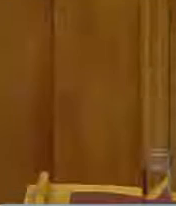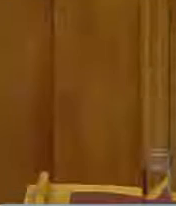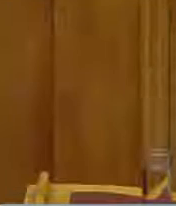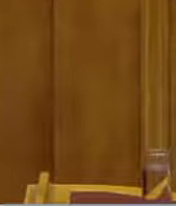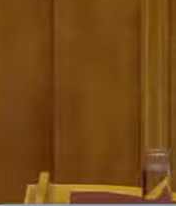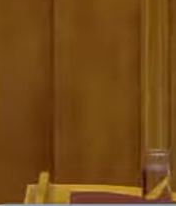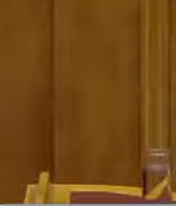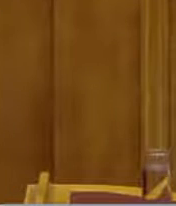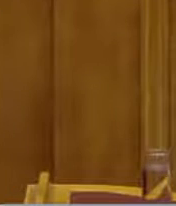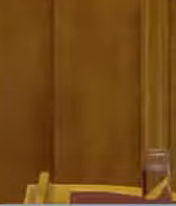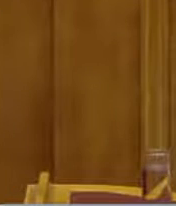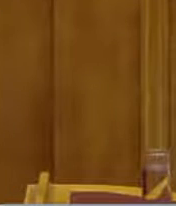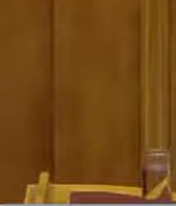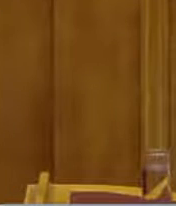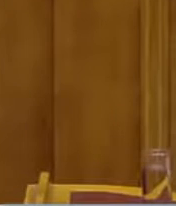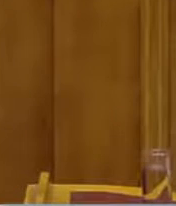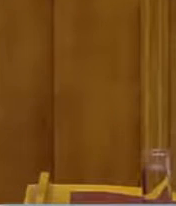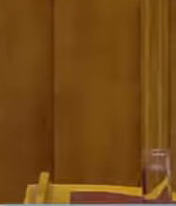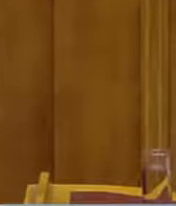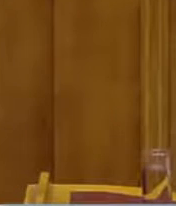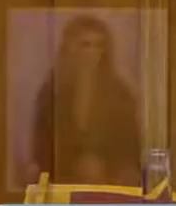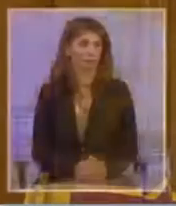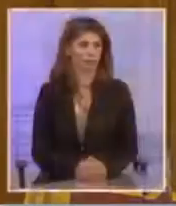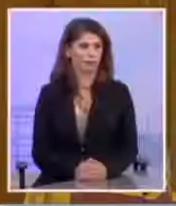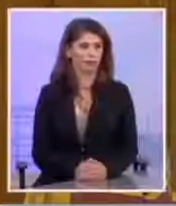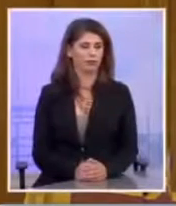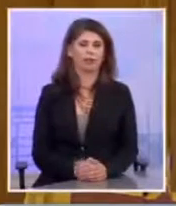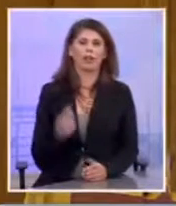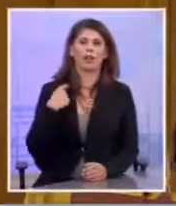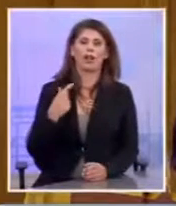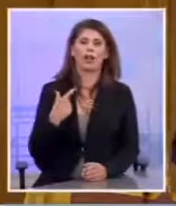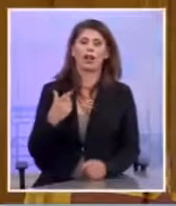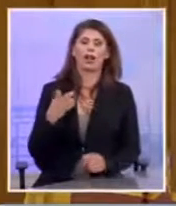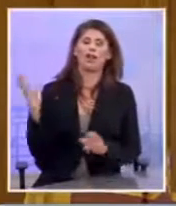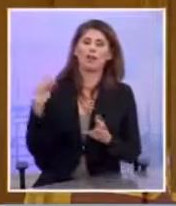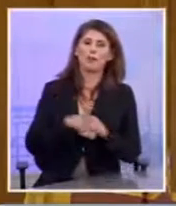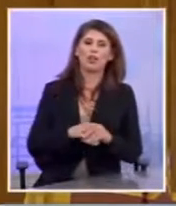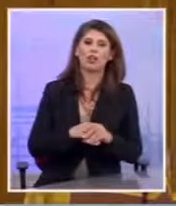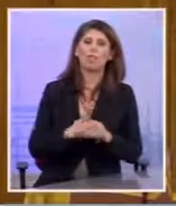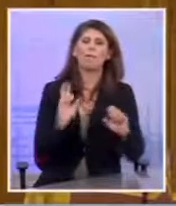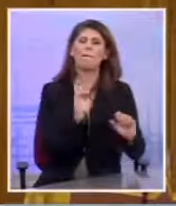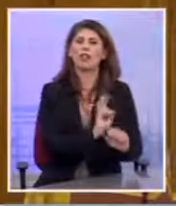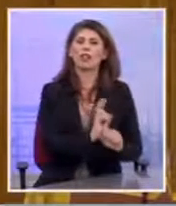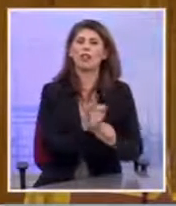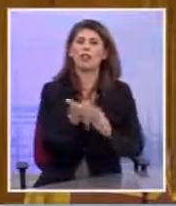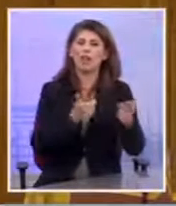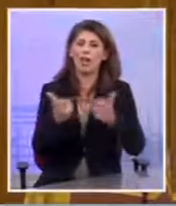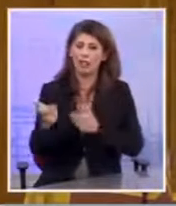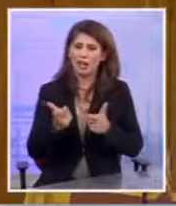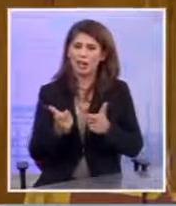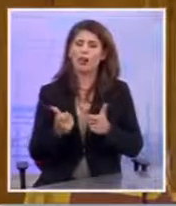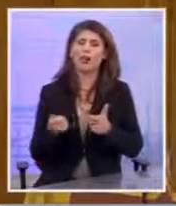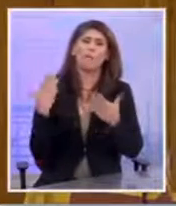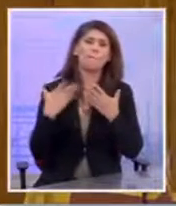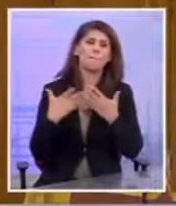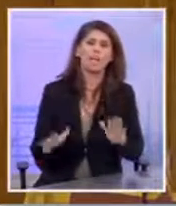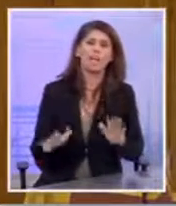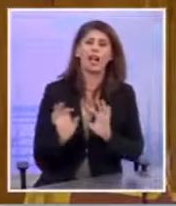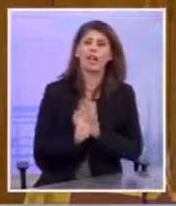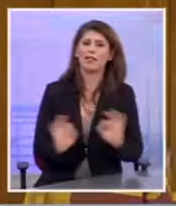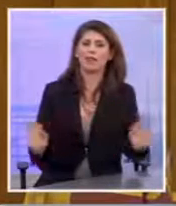δρομολογηθεί η συμμετοχή του Ταμείου Παρακαταθήκων και Δανείων στο μετοχικό κεφάλαιο του ΕΤΙΑΝ. Ήδη